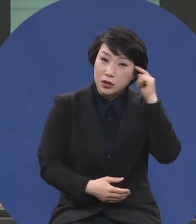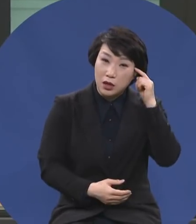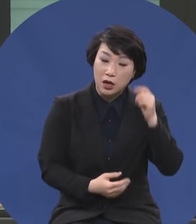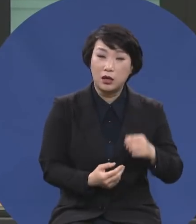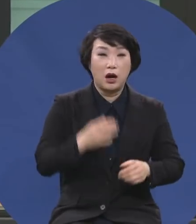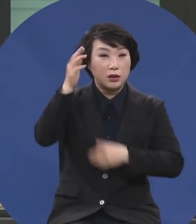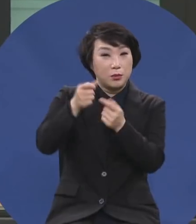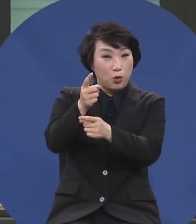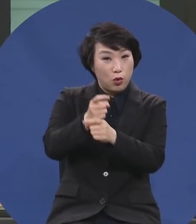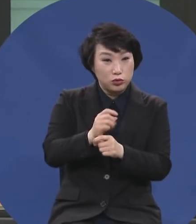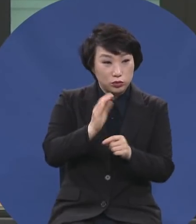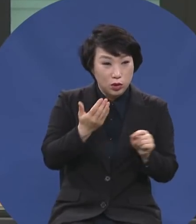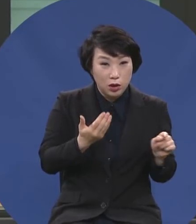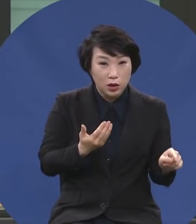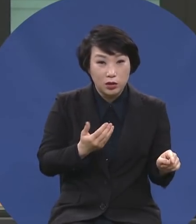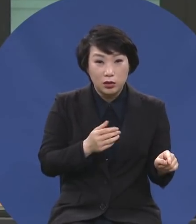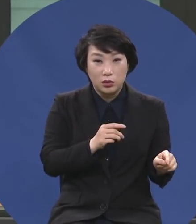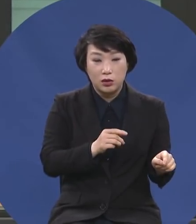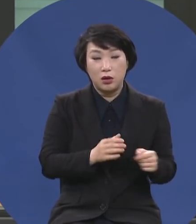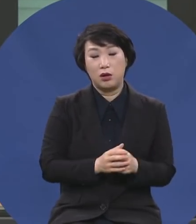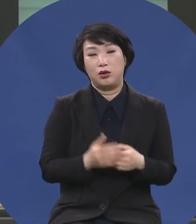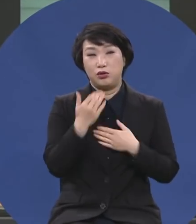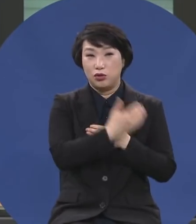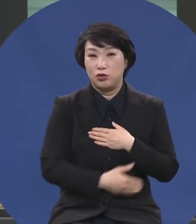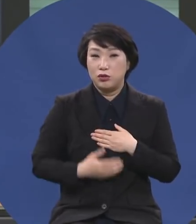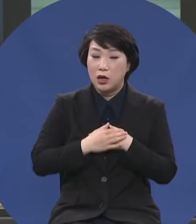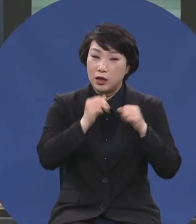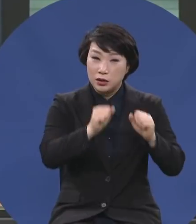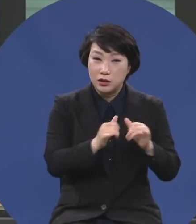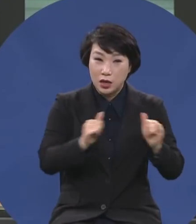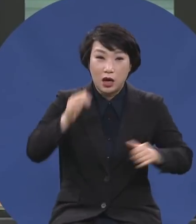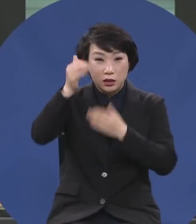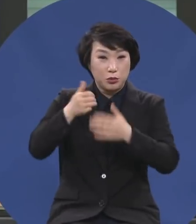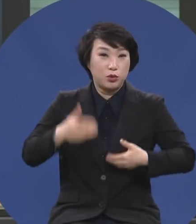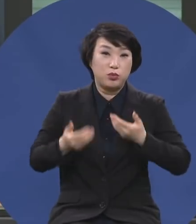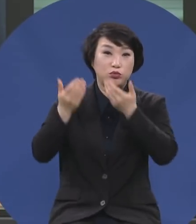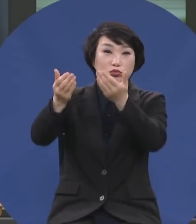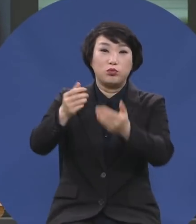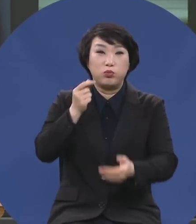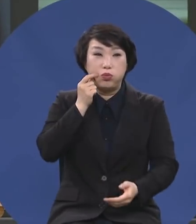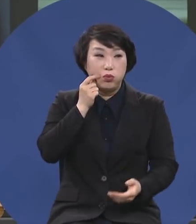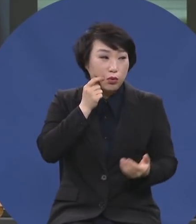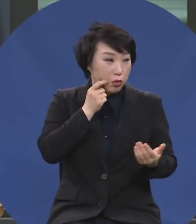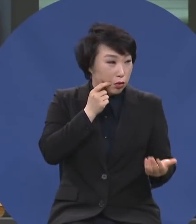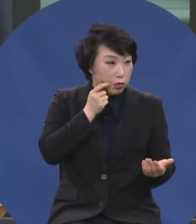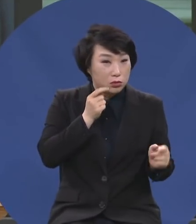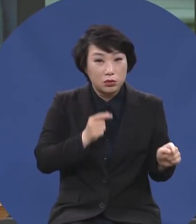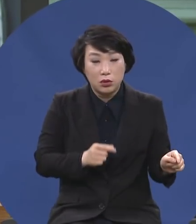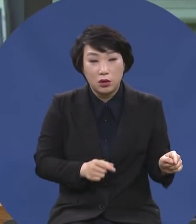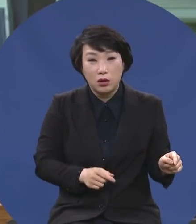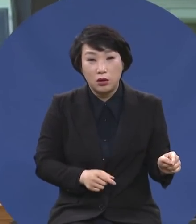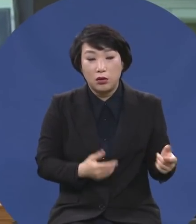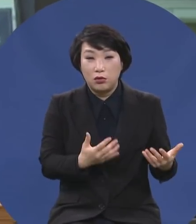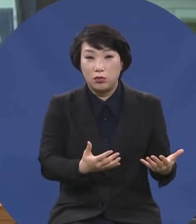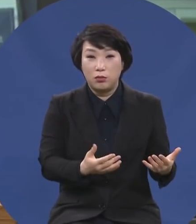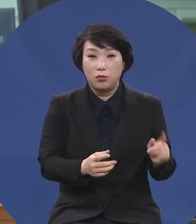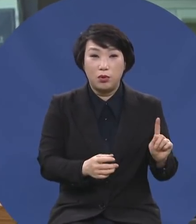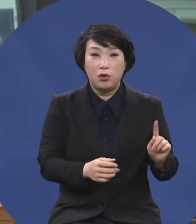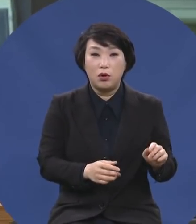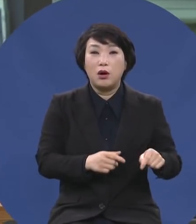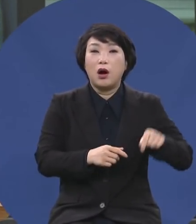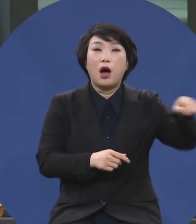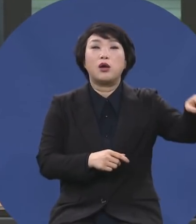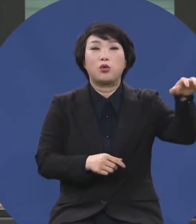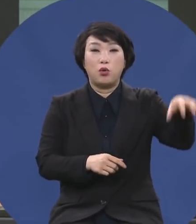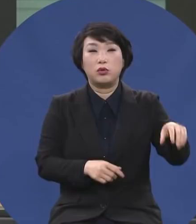생각은 하나님과 원수요, 육신에 있는 자들은 하나님을 기쁘시게 못한다. 그럼 반드시 갈